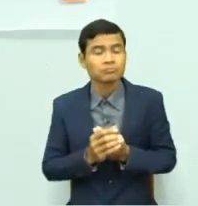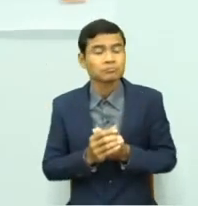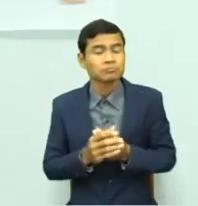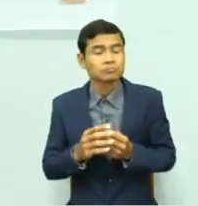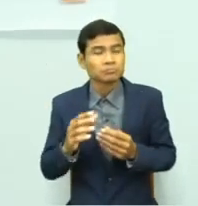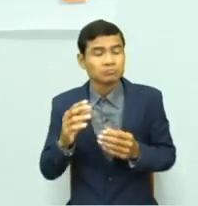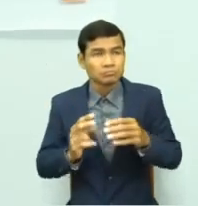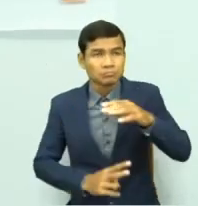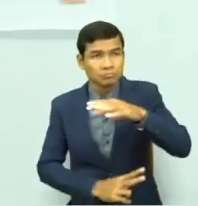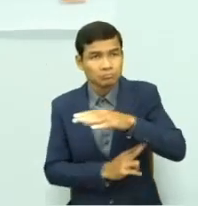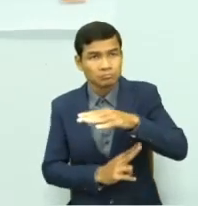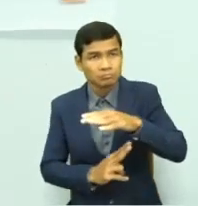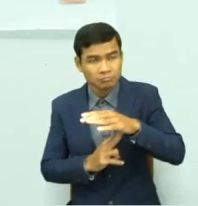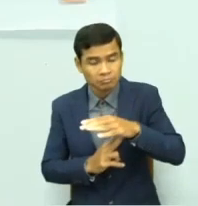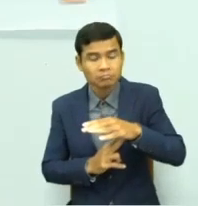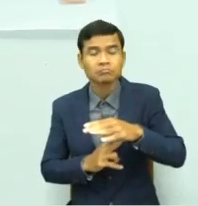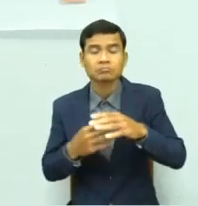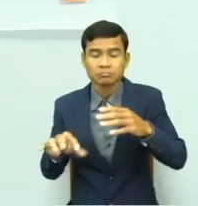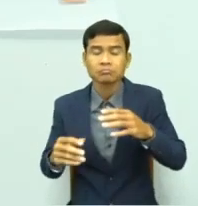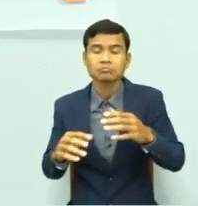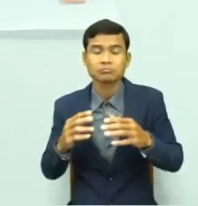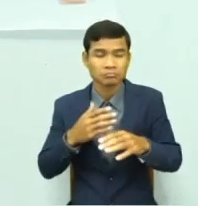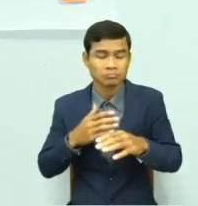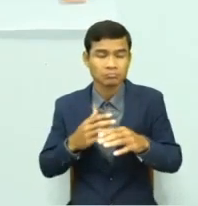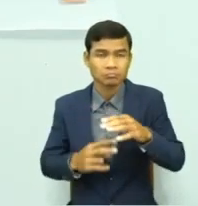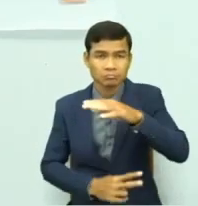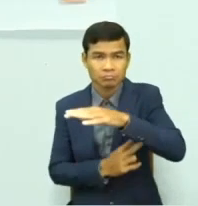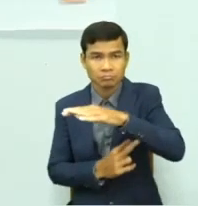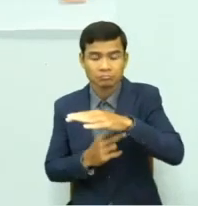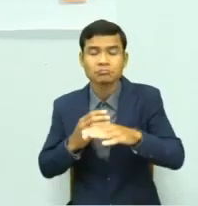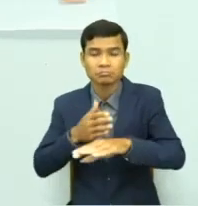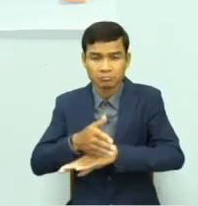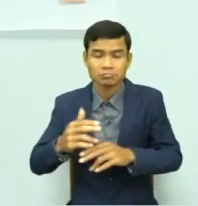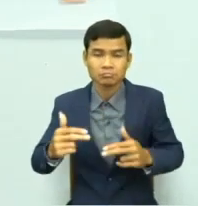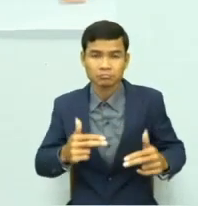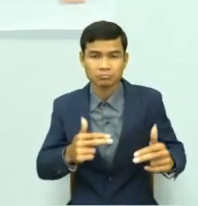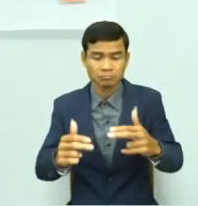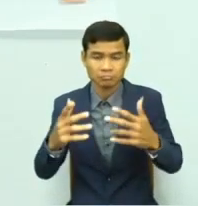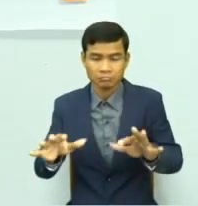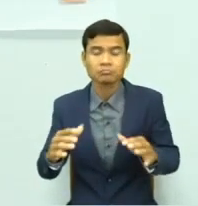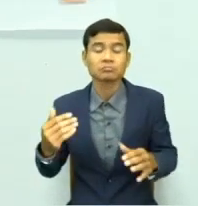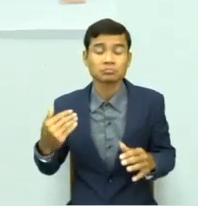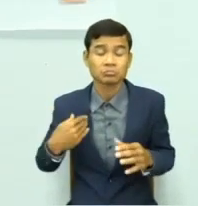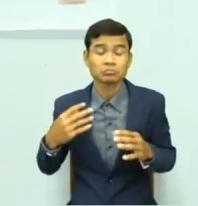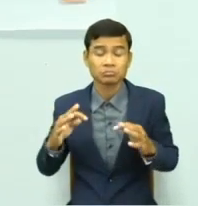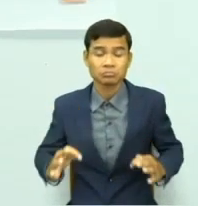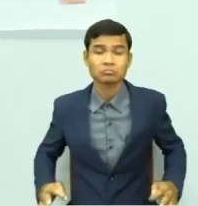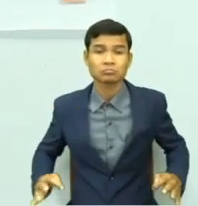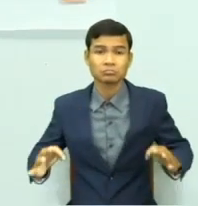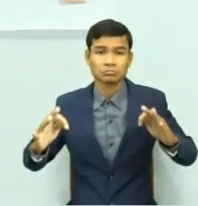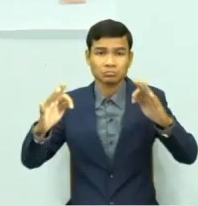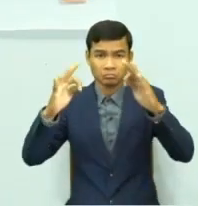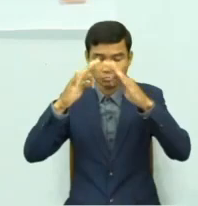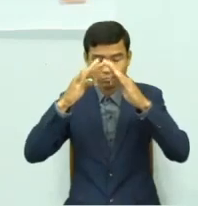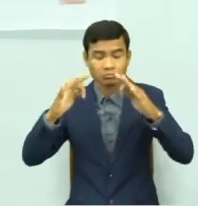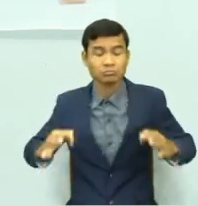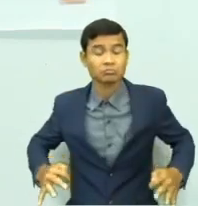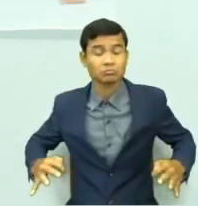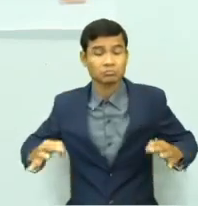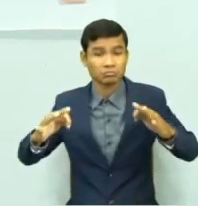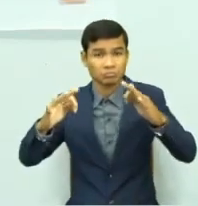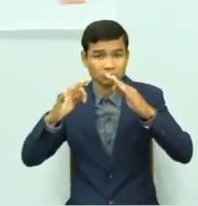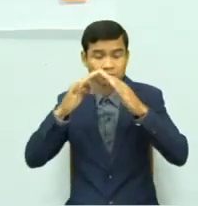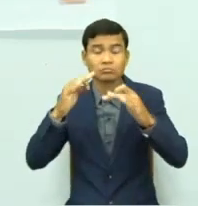spin ác cá, spin strong thân lễ, ta miên ở vậy tiệt tế, cha là on na cứ vị miên xong tịp hiệp cha là on na